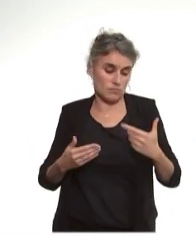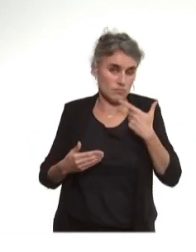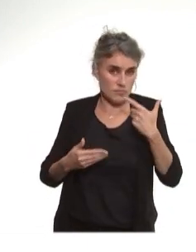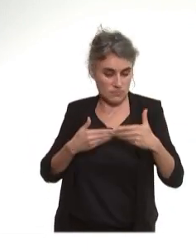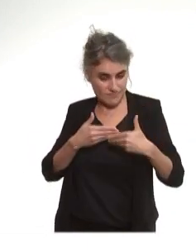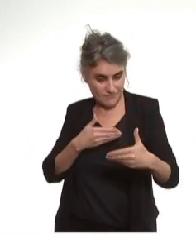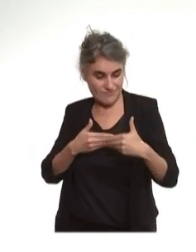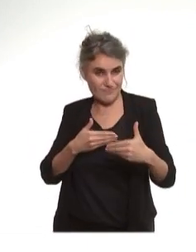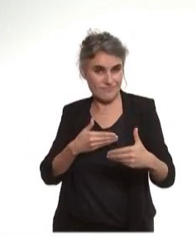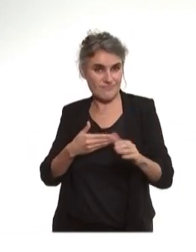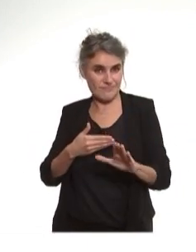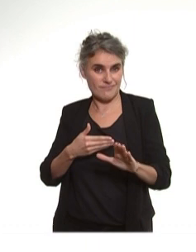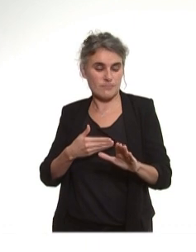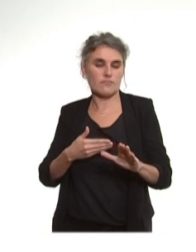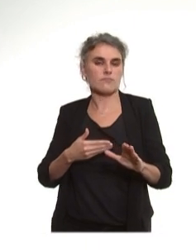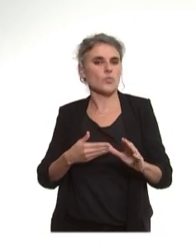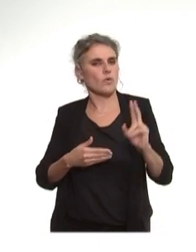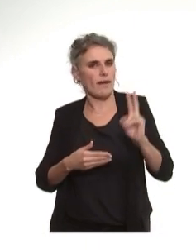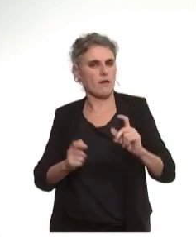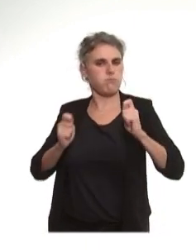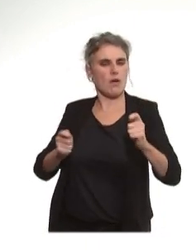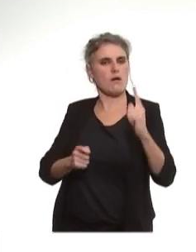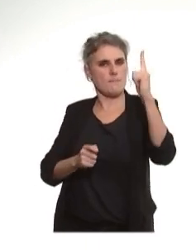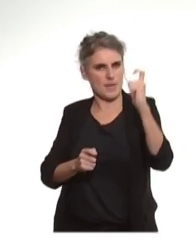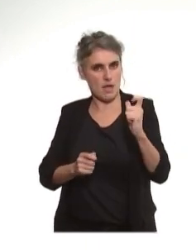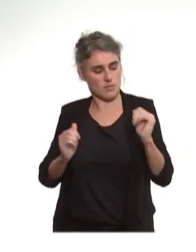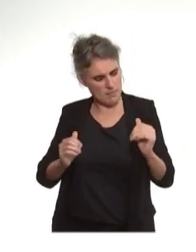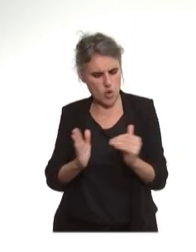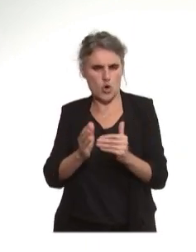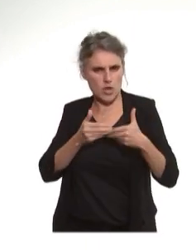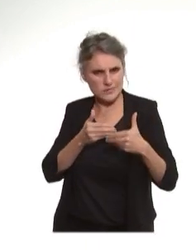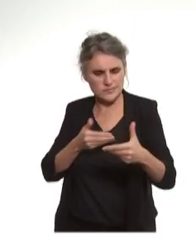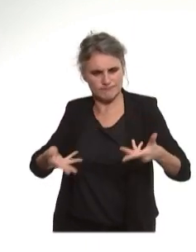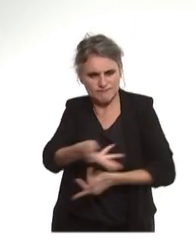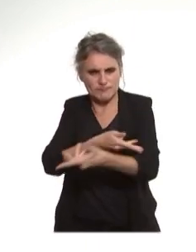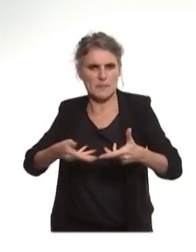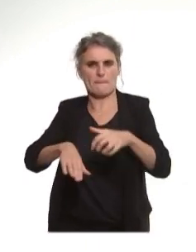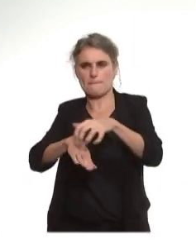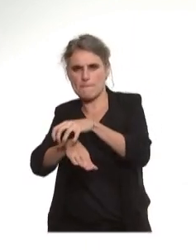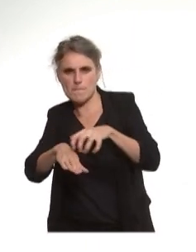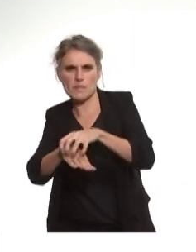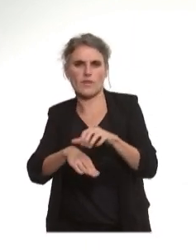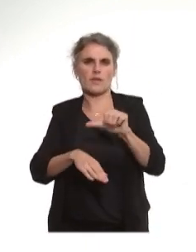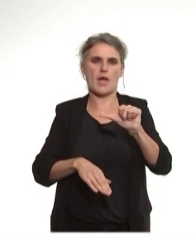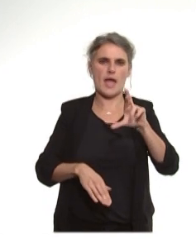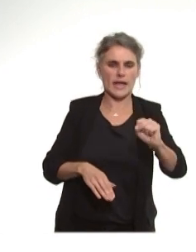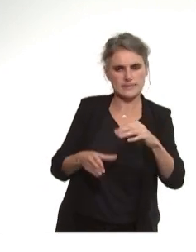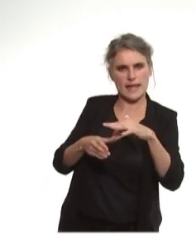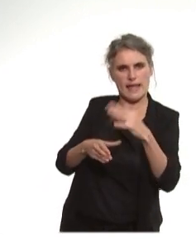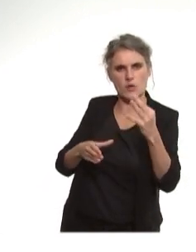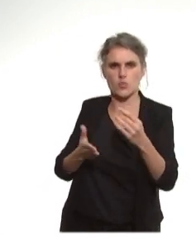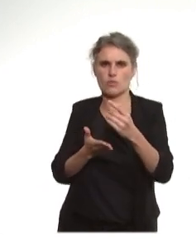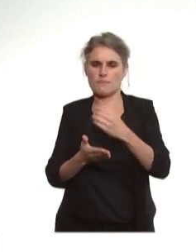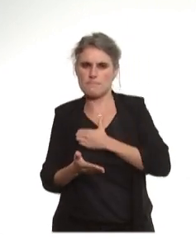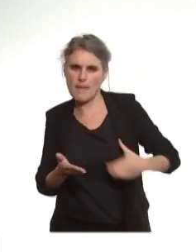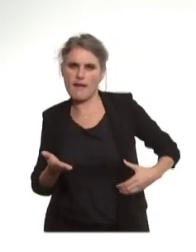donc avant la mise en place pratique de cette bascule la concertation se poursuivra entre les préfets les dg de rs et les élus pour déterminer